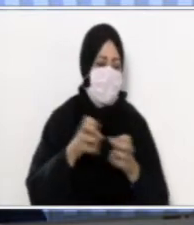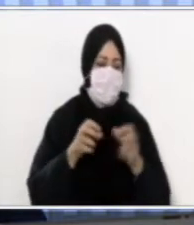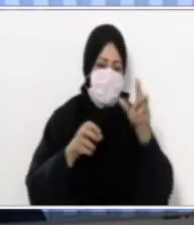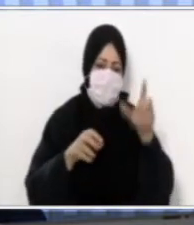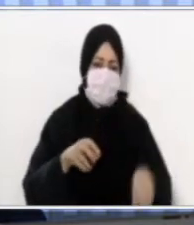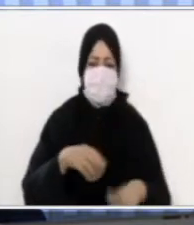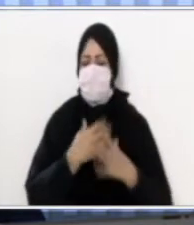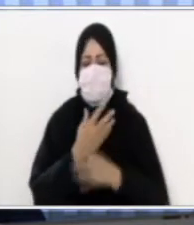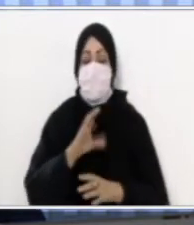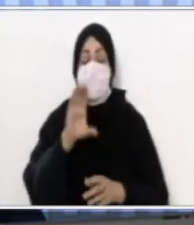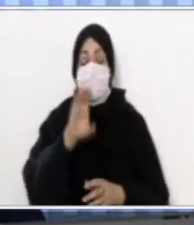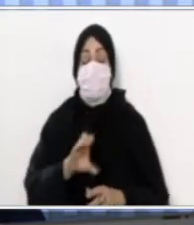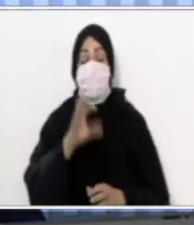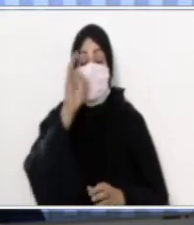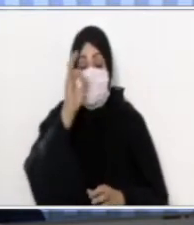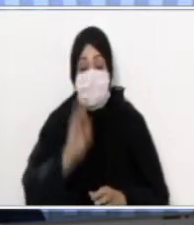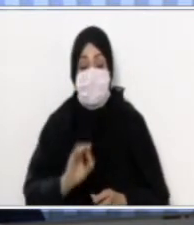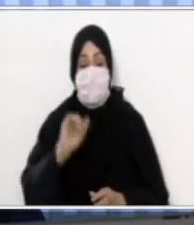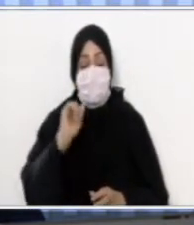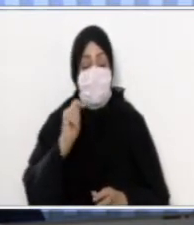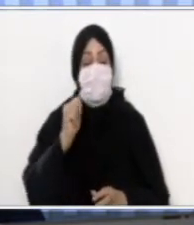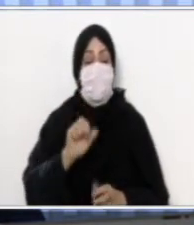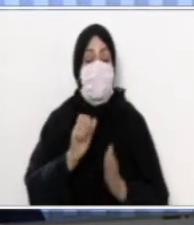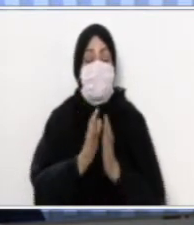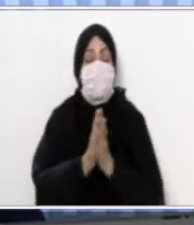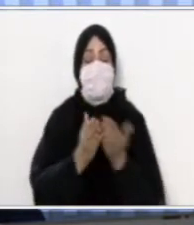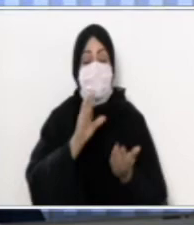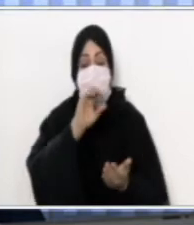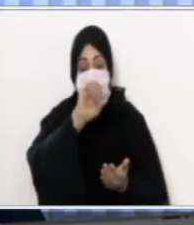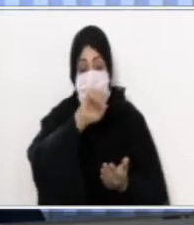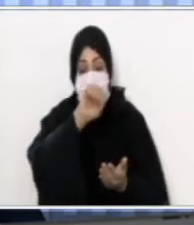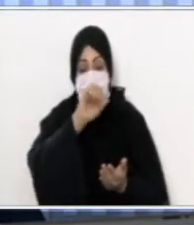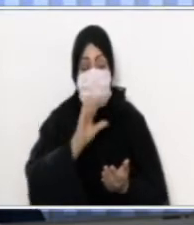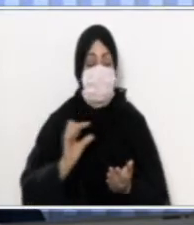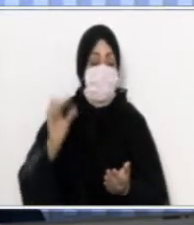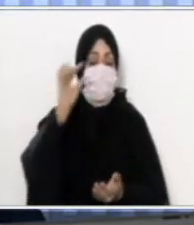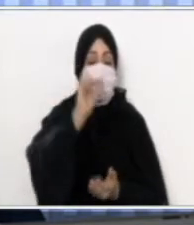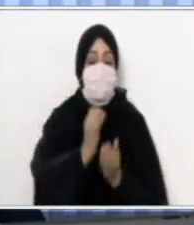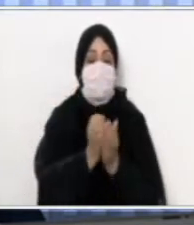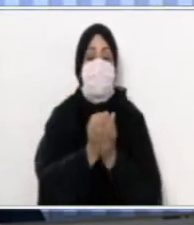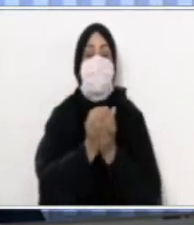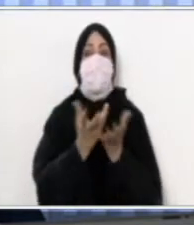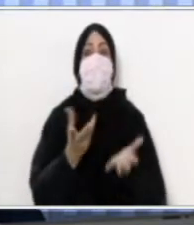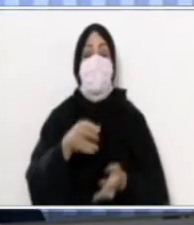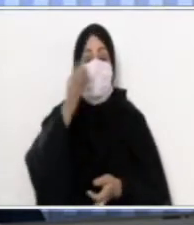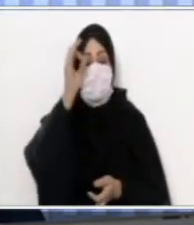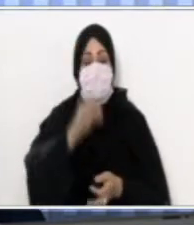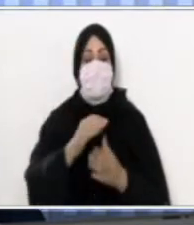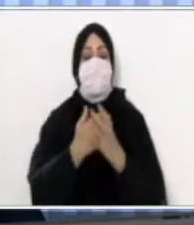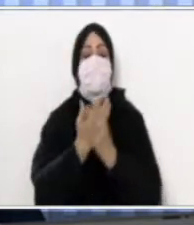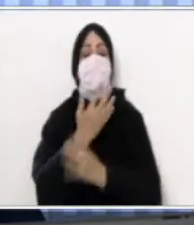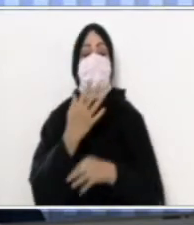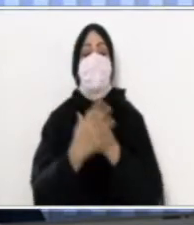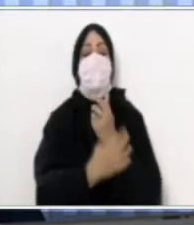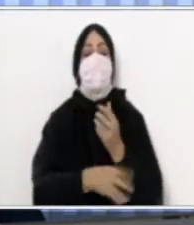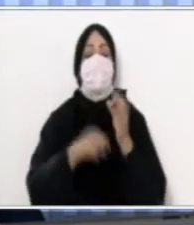هذا المصحف لا يجوز مسه إلا لوضوء، وقد رخص بعض أهل العلم للعالم